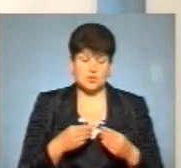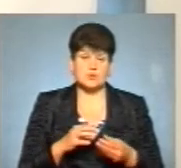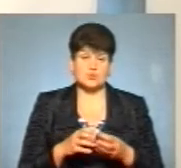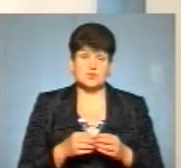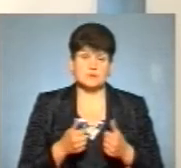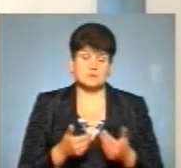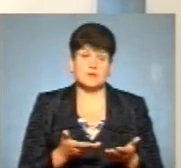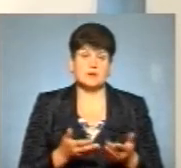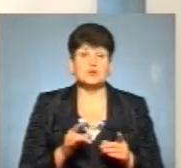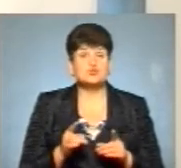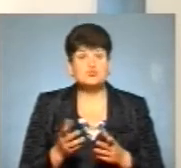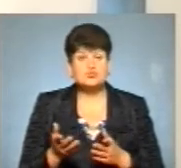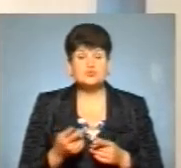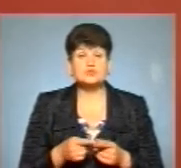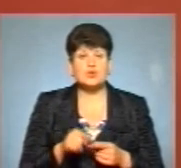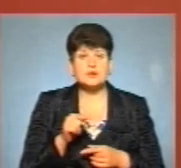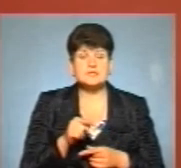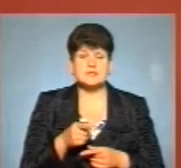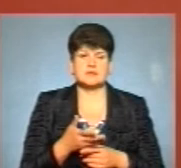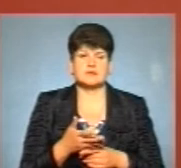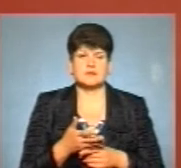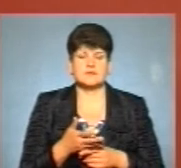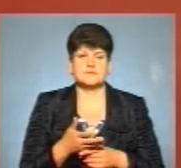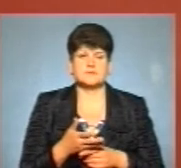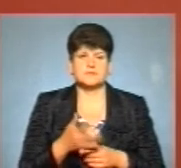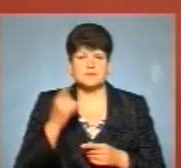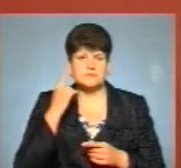Але чомусь оця їхня асоціація